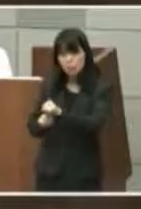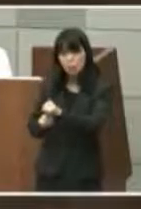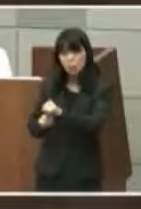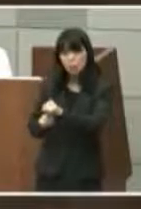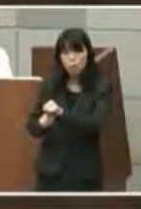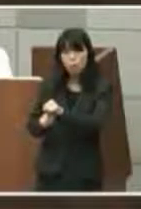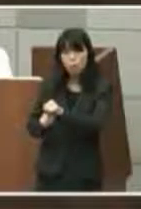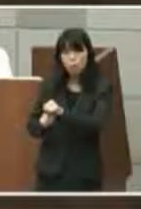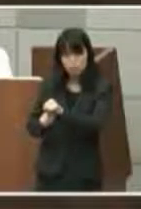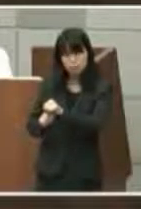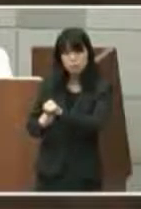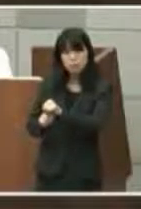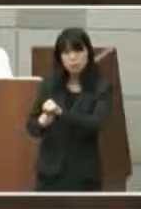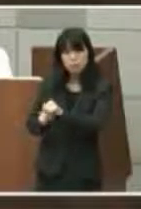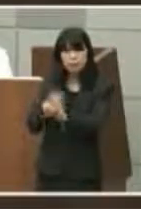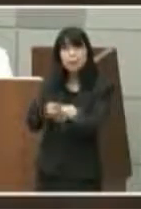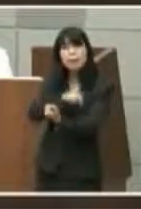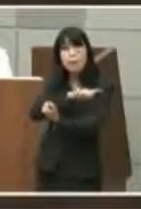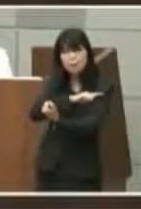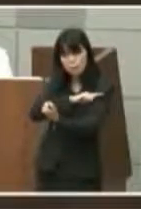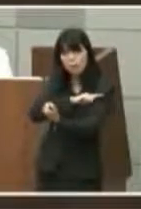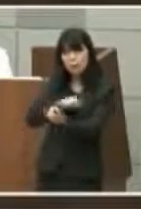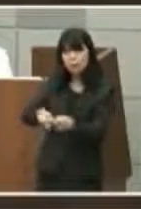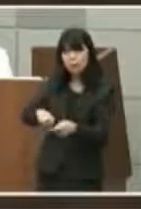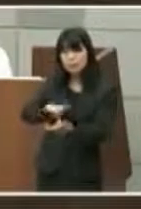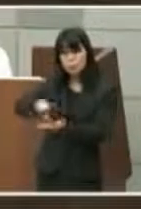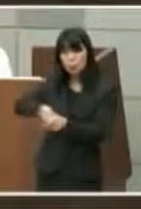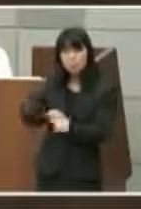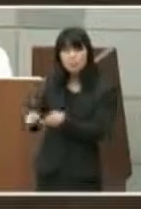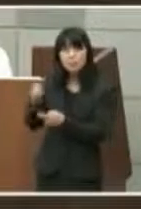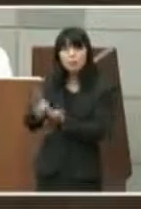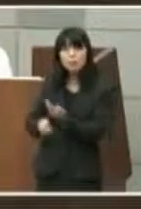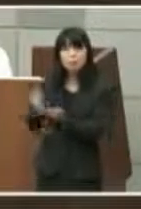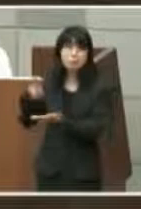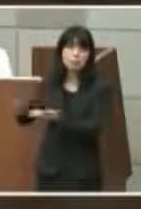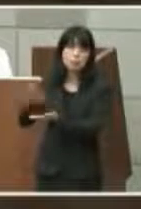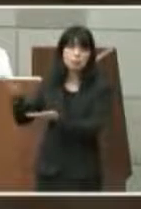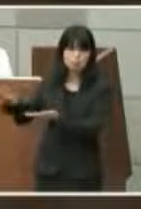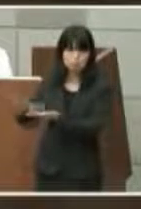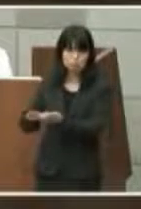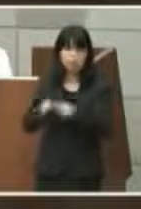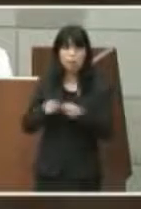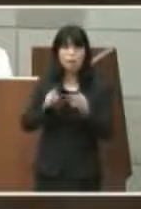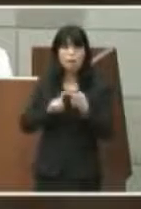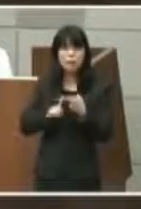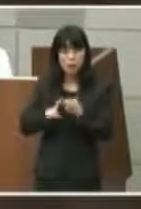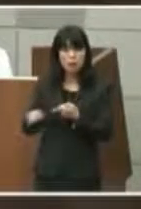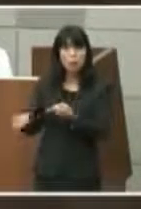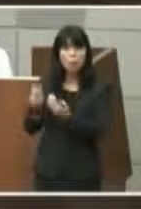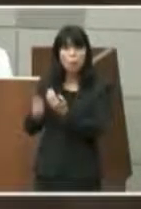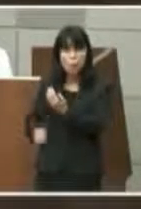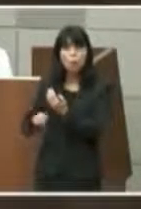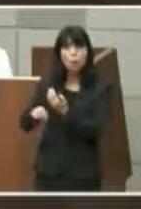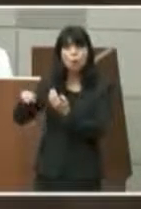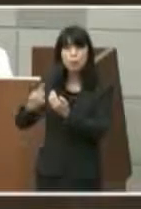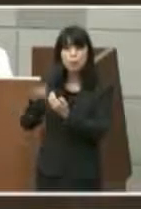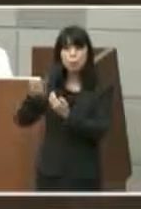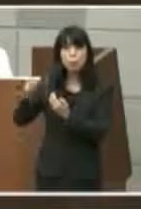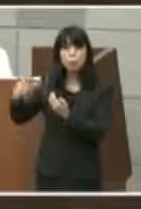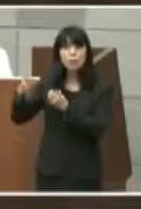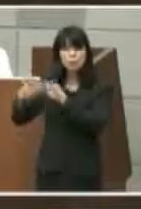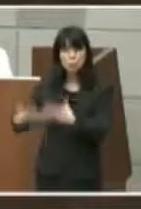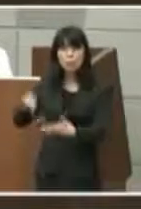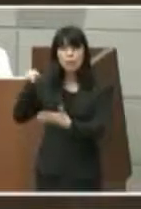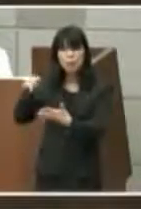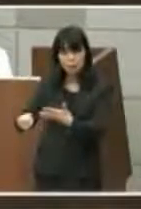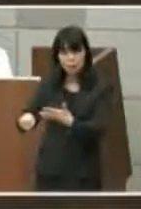位権限などは地方自治法で規定されております。具体的には地方自治法第147条